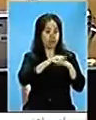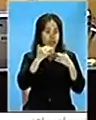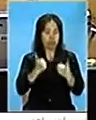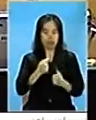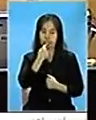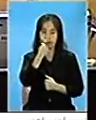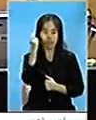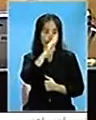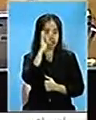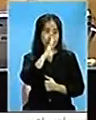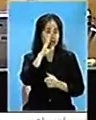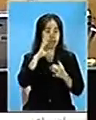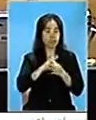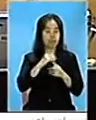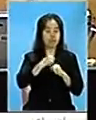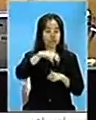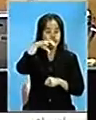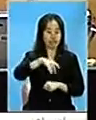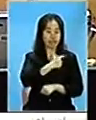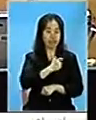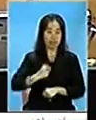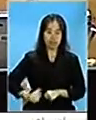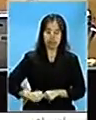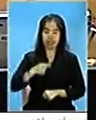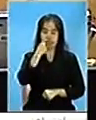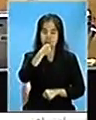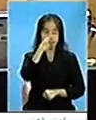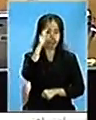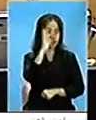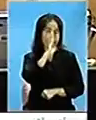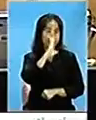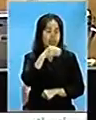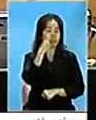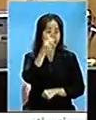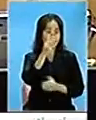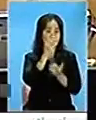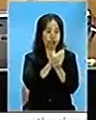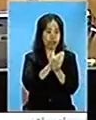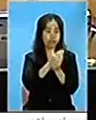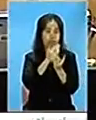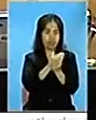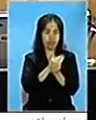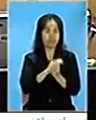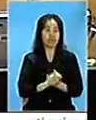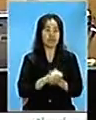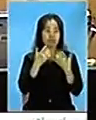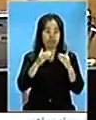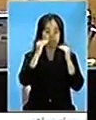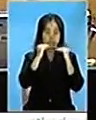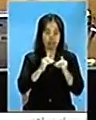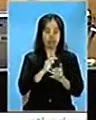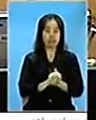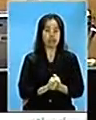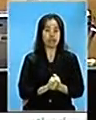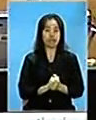ถึงสถาบันมหากษัตริย์โดยไม่จำเป็นถ้าท่านเว้นไว้ได้ก็จะเป็นการดีแล้วข้อสมเด็จก็บอกว่